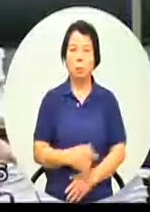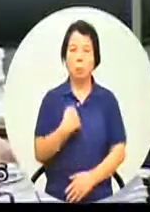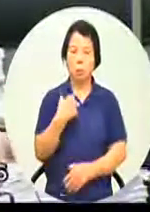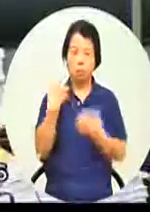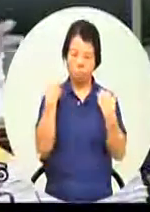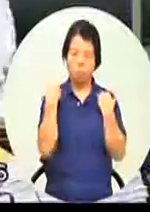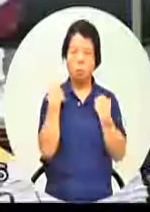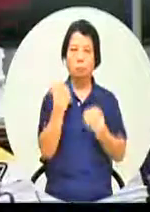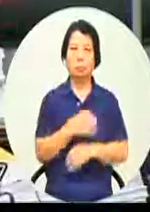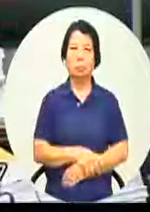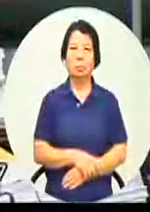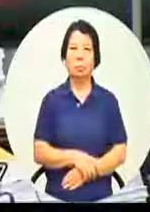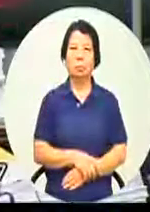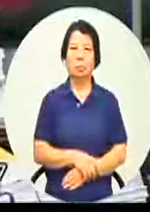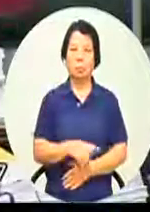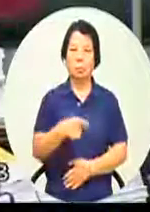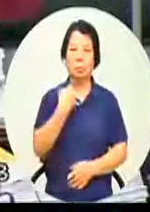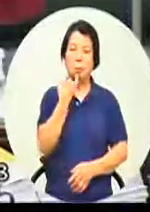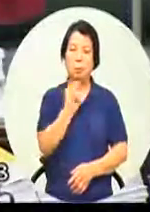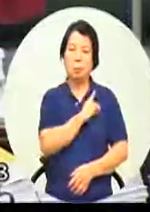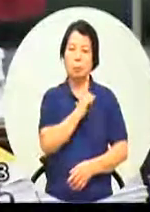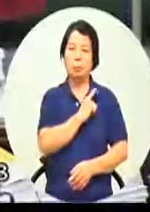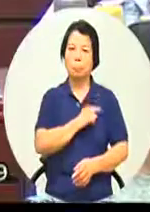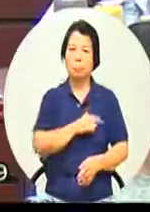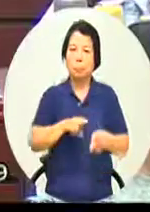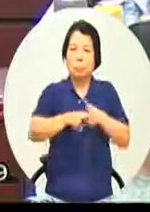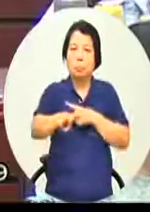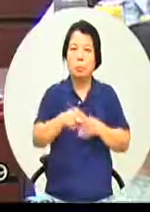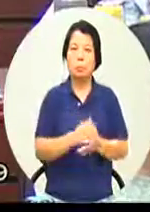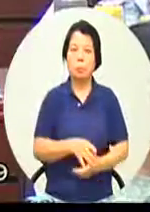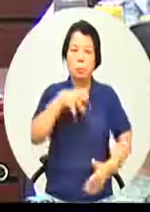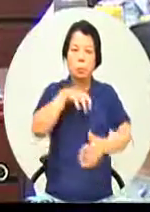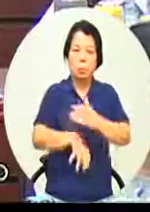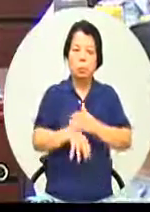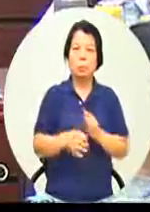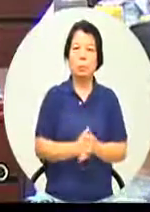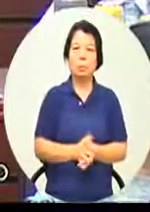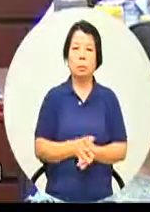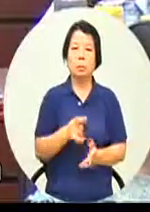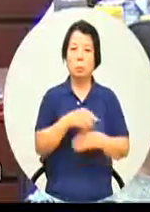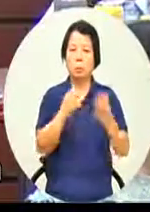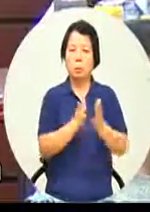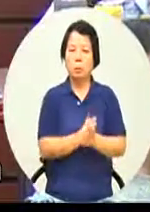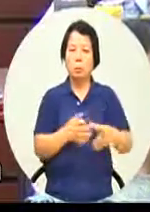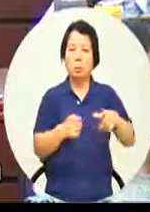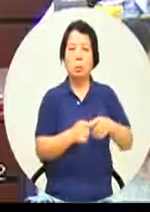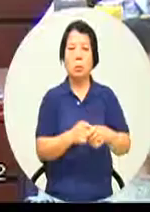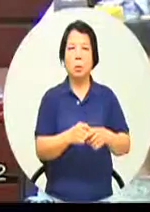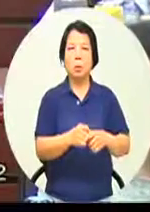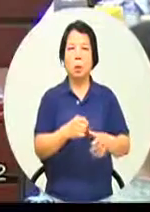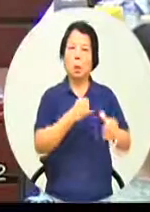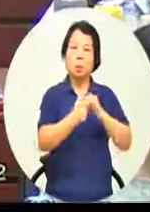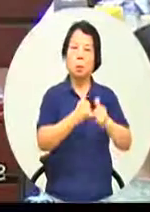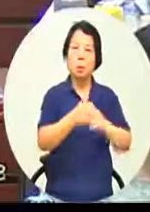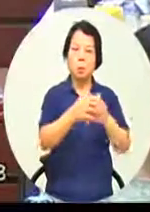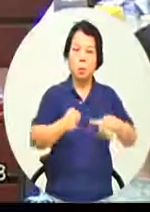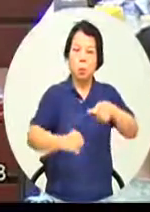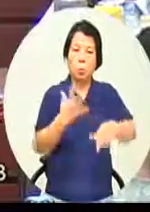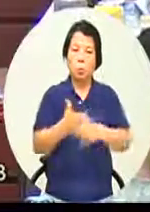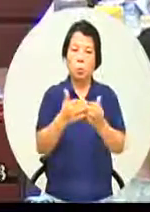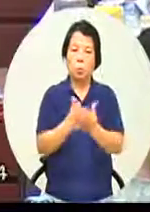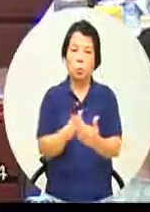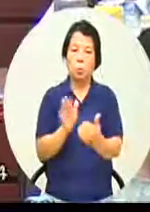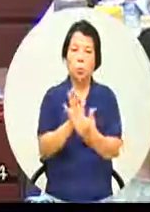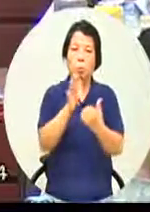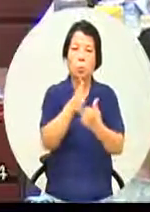担的。 那你敢这样子颁布吗？ 我们是内部。 你们拒绝人民公开的监督你们吗？ 我们只是内部公告而已